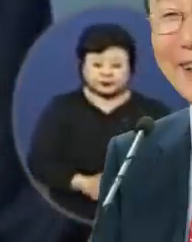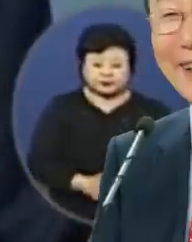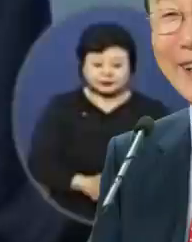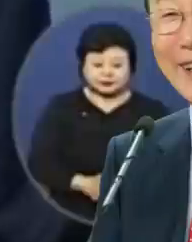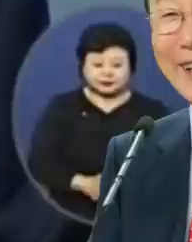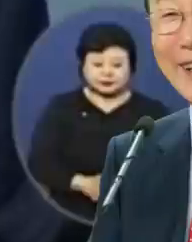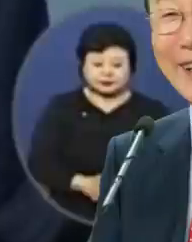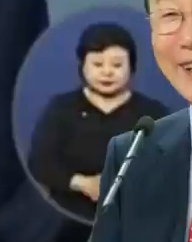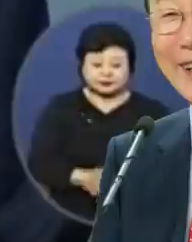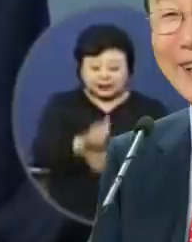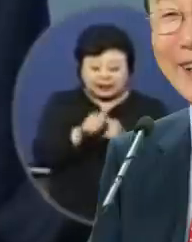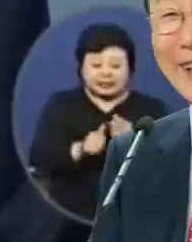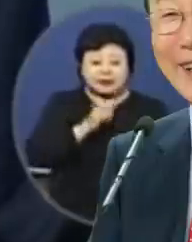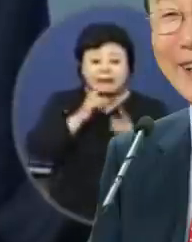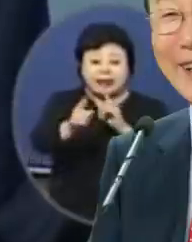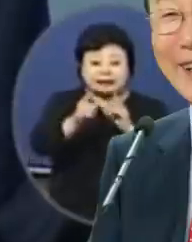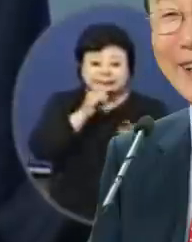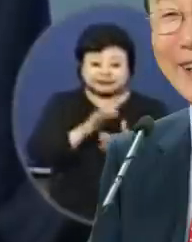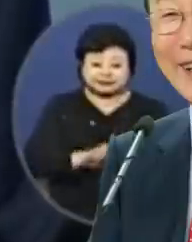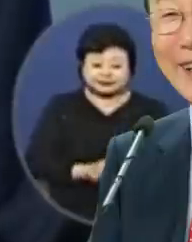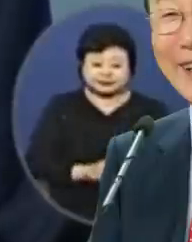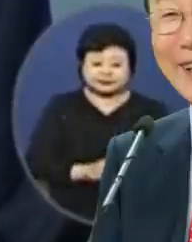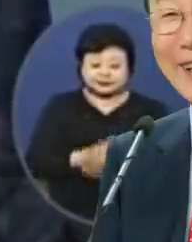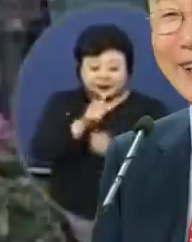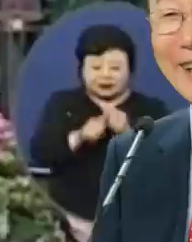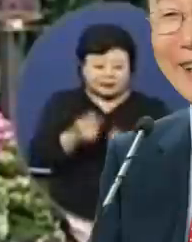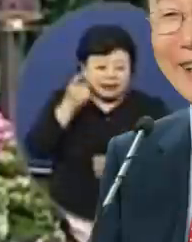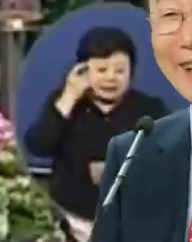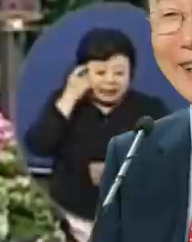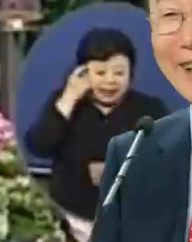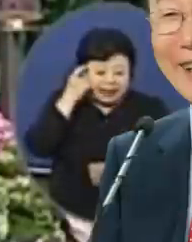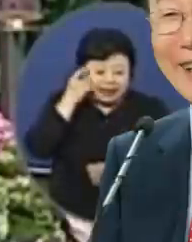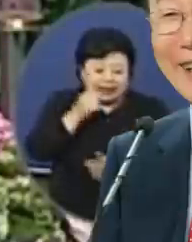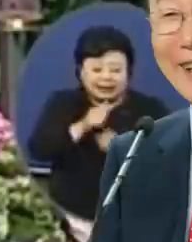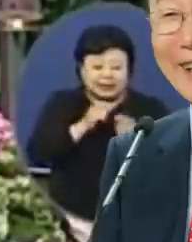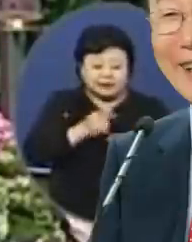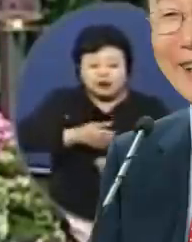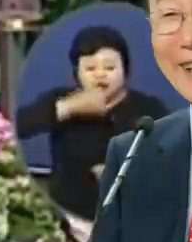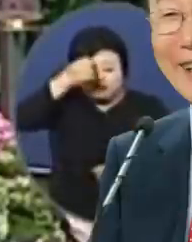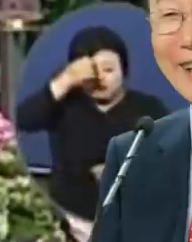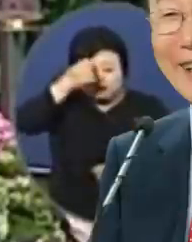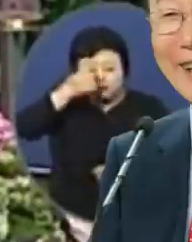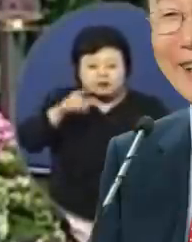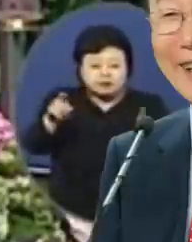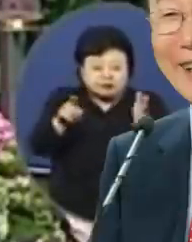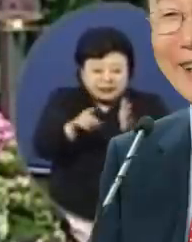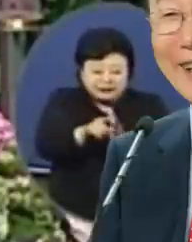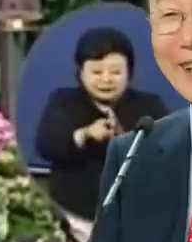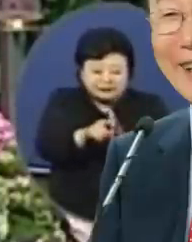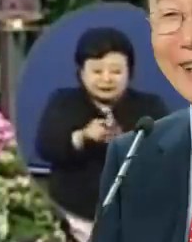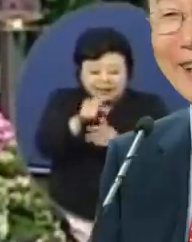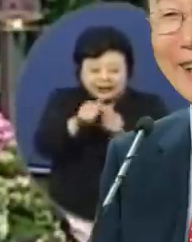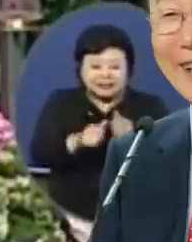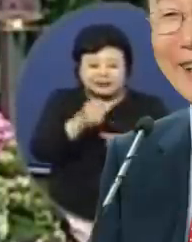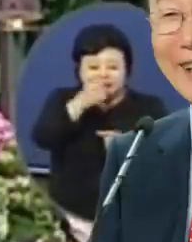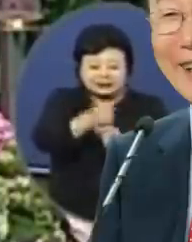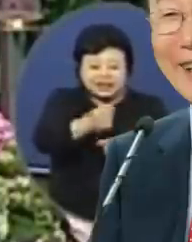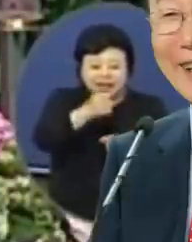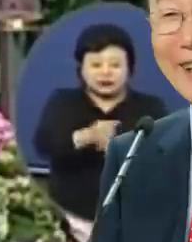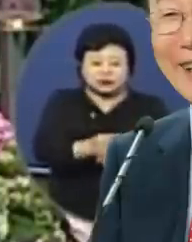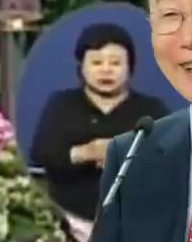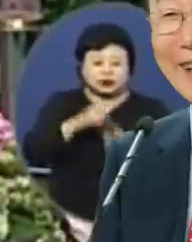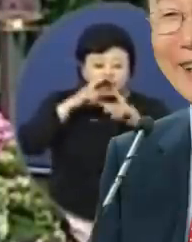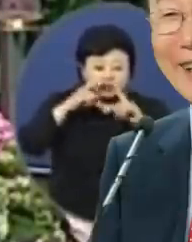것입니다. 하나님의 말씀은 하나님의 생각이고 하나님의 꿈이고 하나님의 믿음이고 하나님의 창조적인